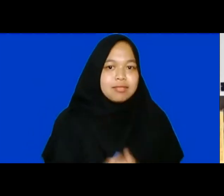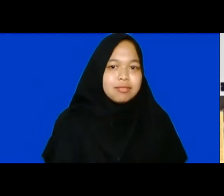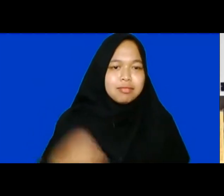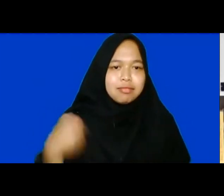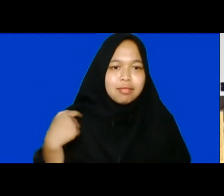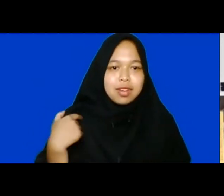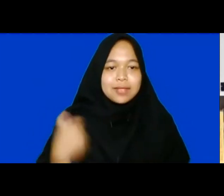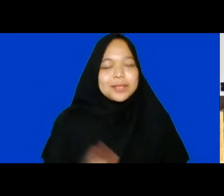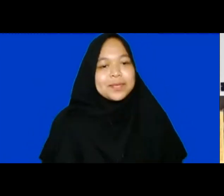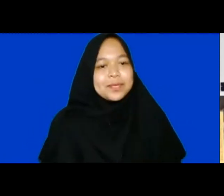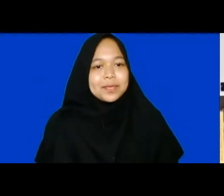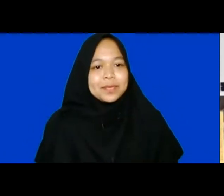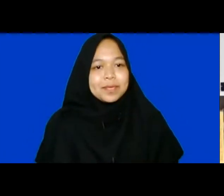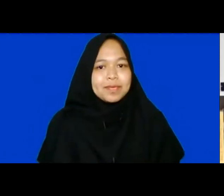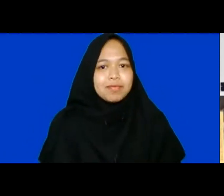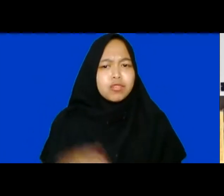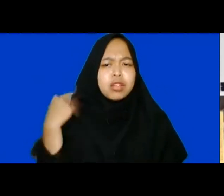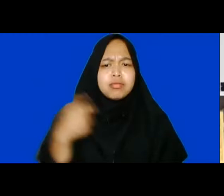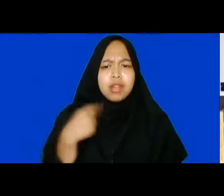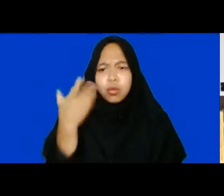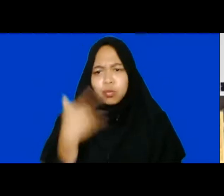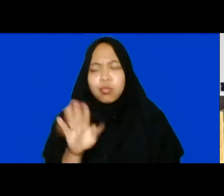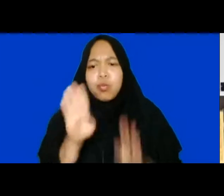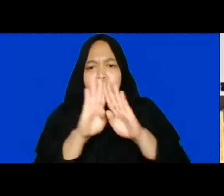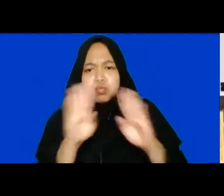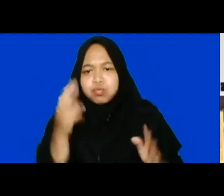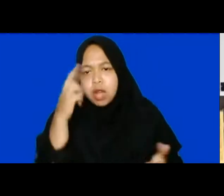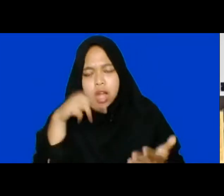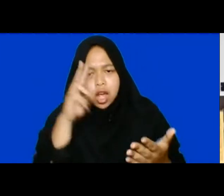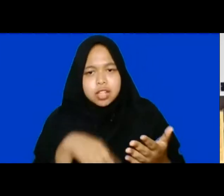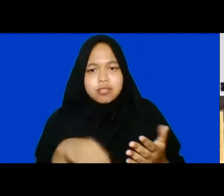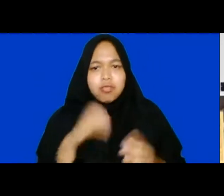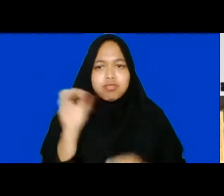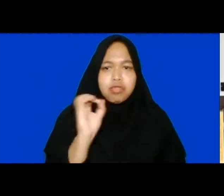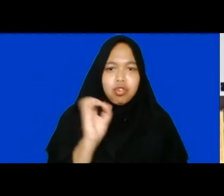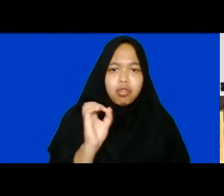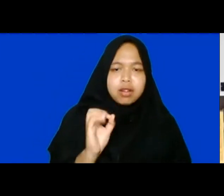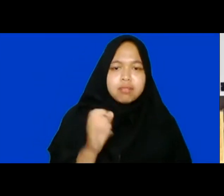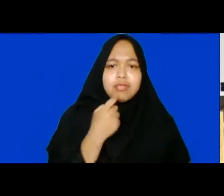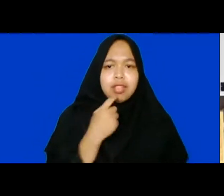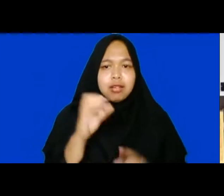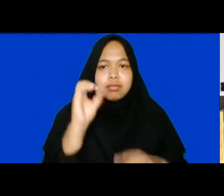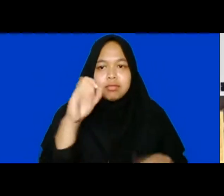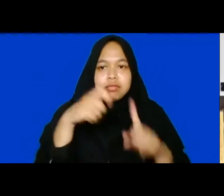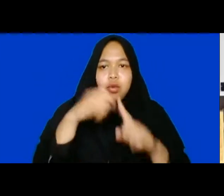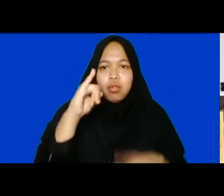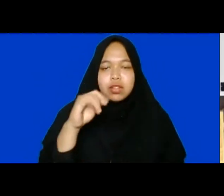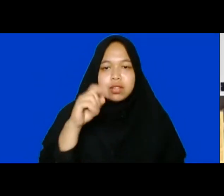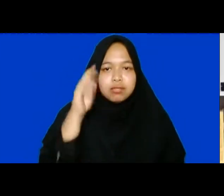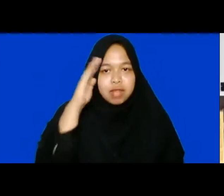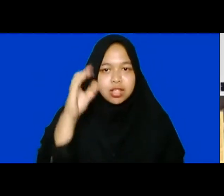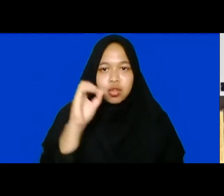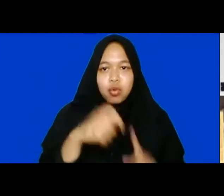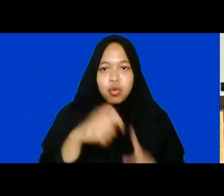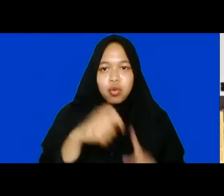ini putra Batak Karo ya, Mas Monta, Mas Kire ya, Mas Kire. Ini dari ISI juga, ini adik kelas